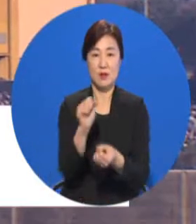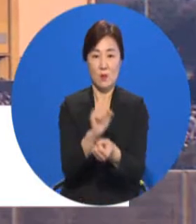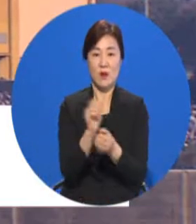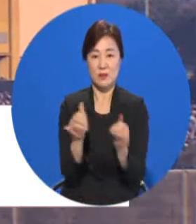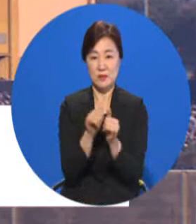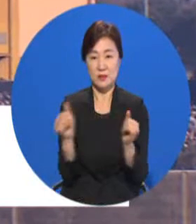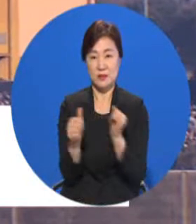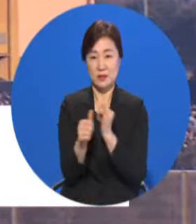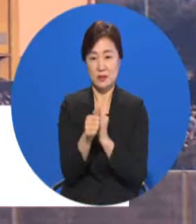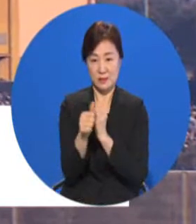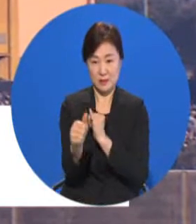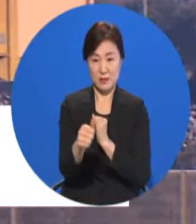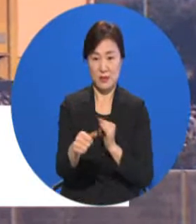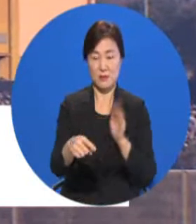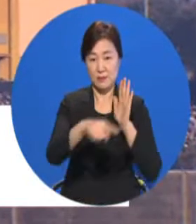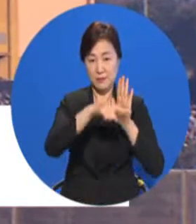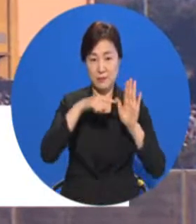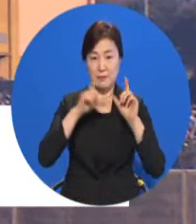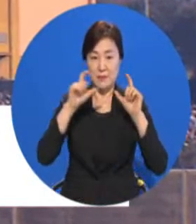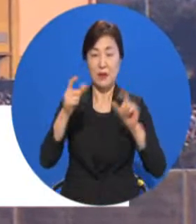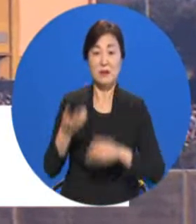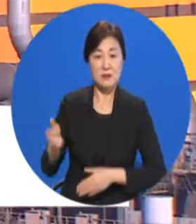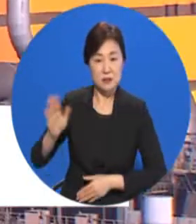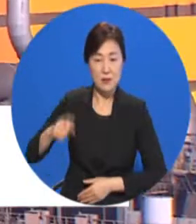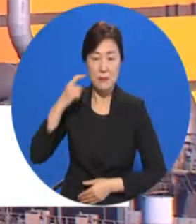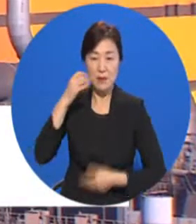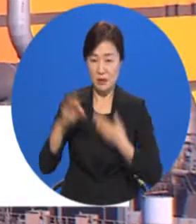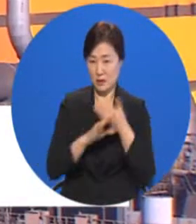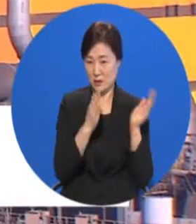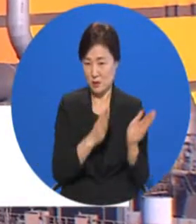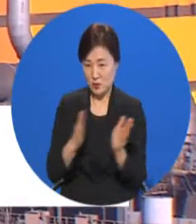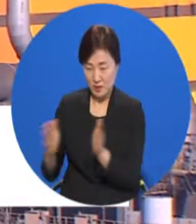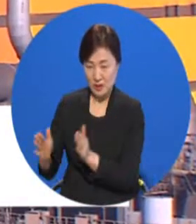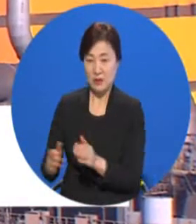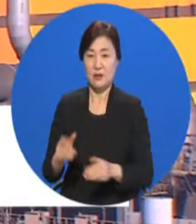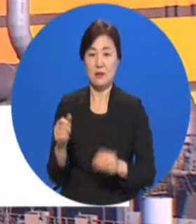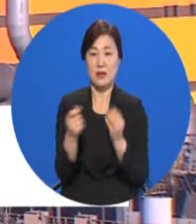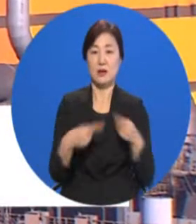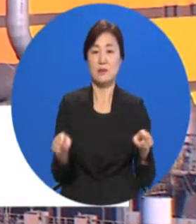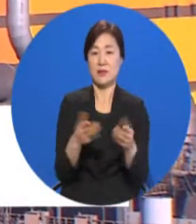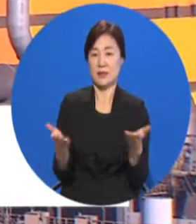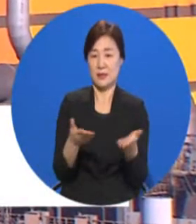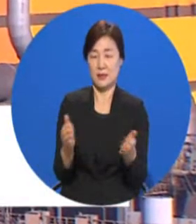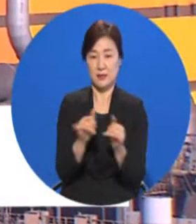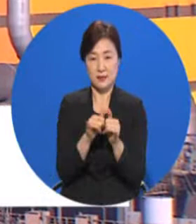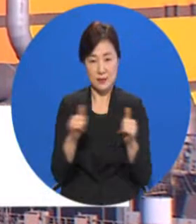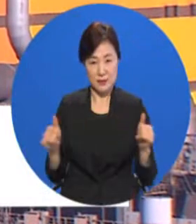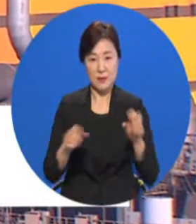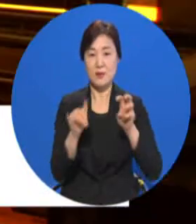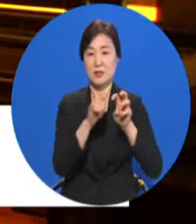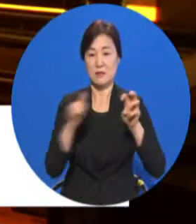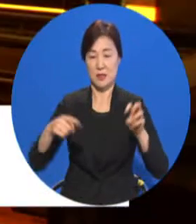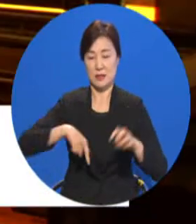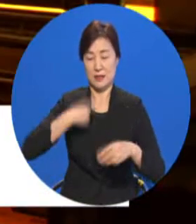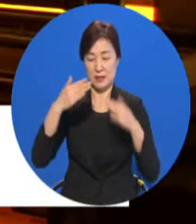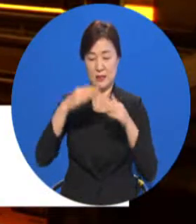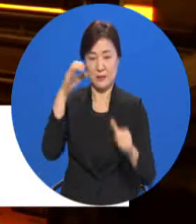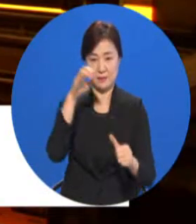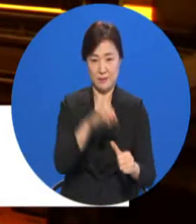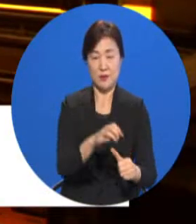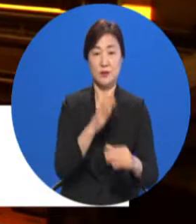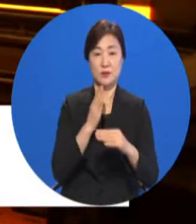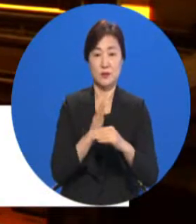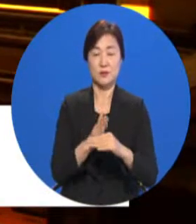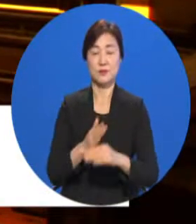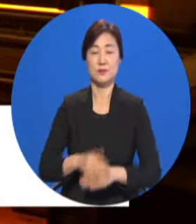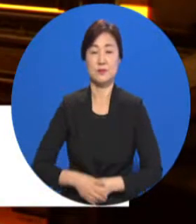음성으로 판명됐지만 만일의 사태에 대비해 이 남성과 함께 근무하거나 접촉한 직원 30여 명을 자택근무로